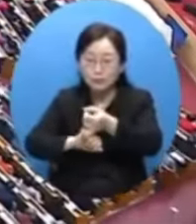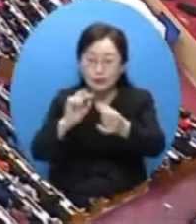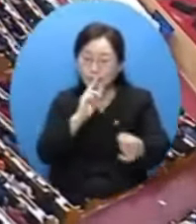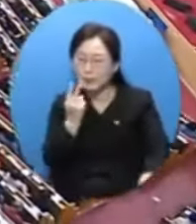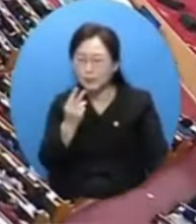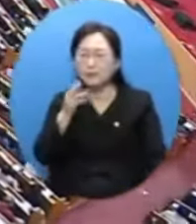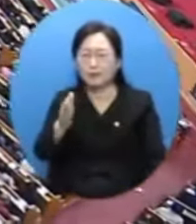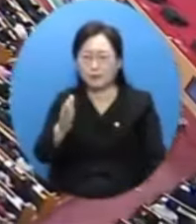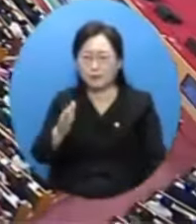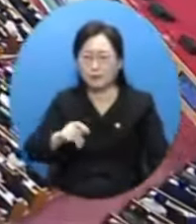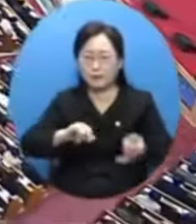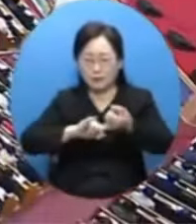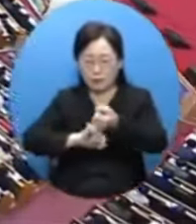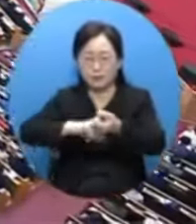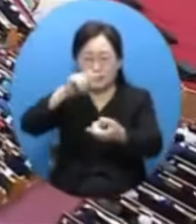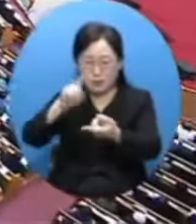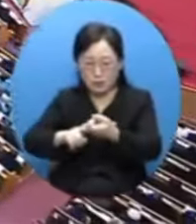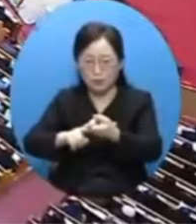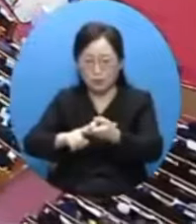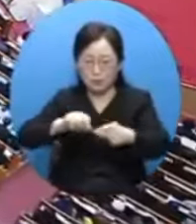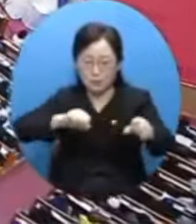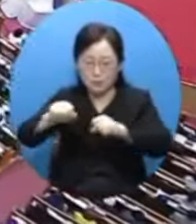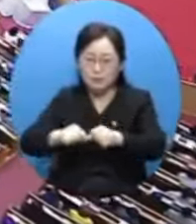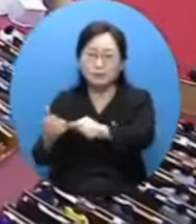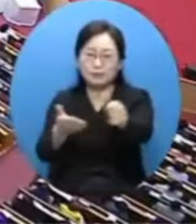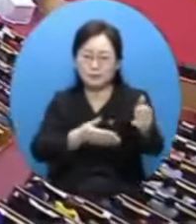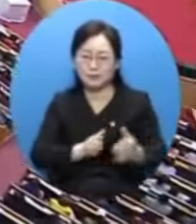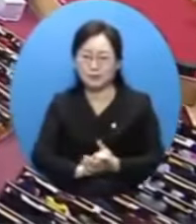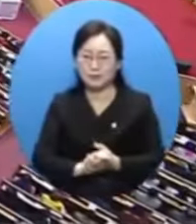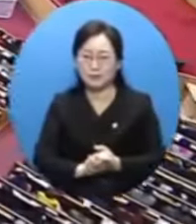있는 그 같은 믿음의 사람들이 되기를 바랍니다.